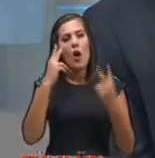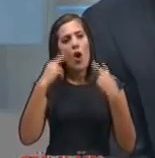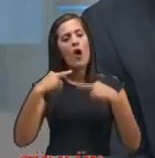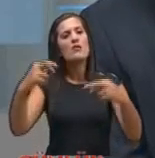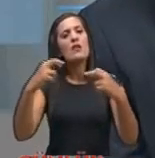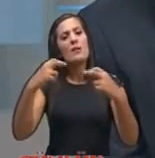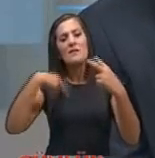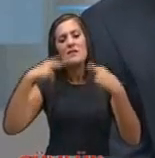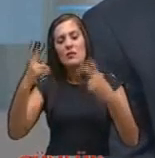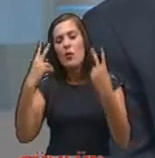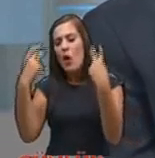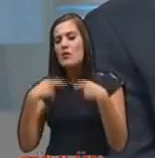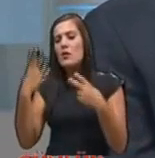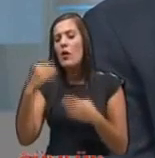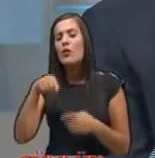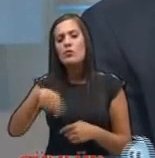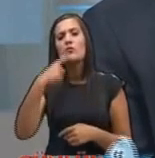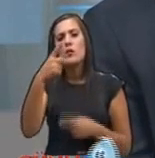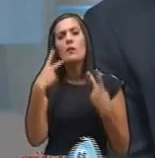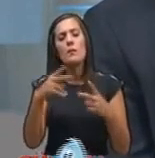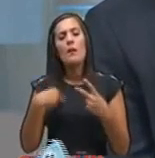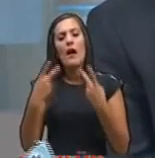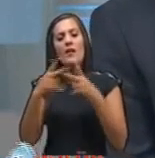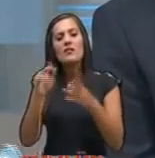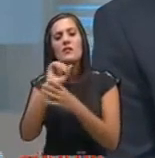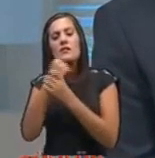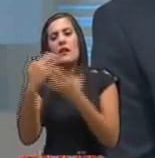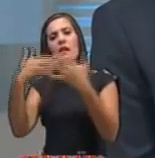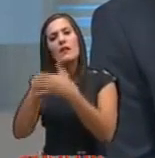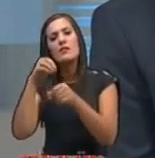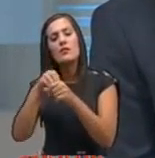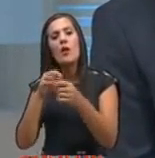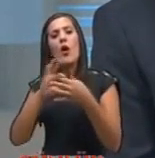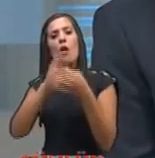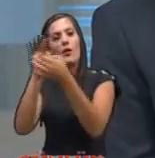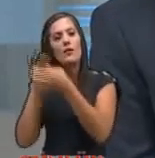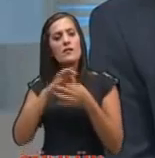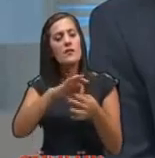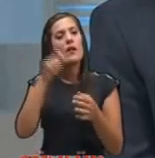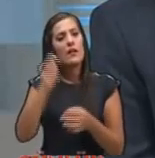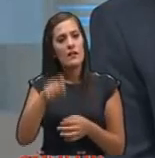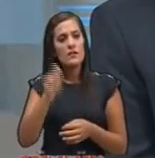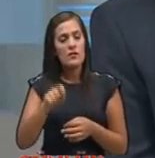göstergesi olarak şunu söyleyebilirim. Bu açılış sanat gecesini organize edeceğimiz